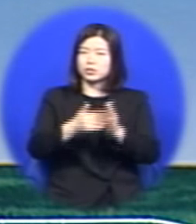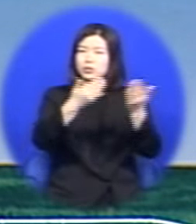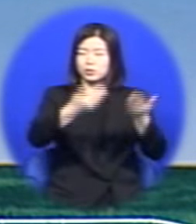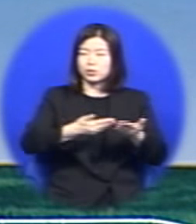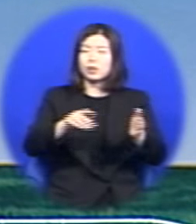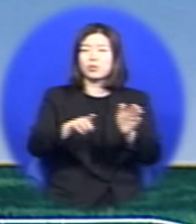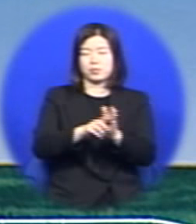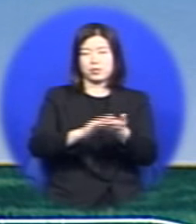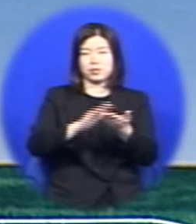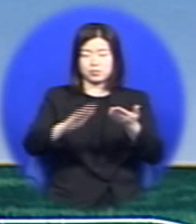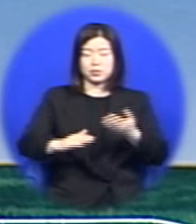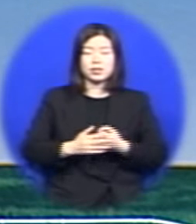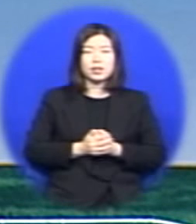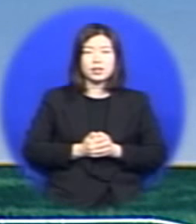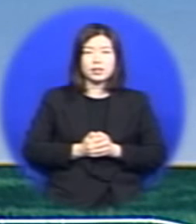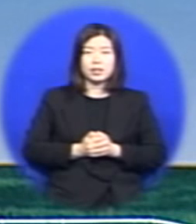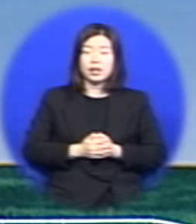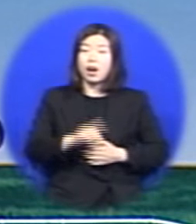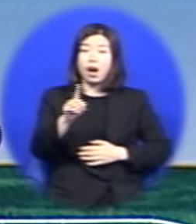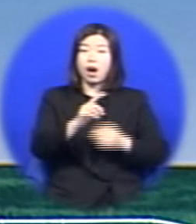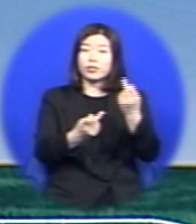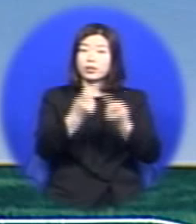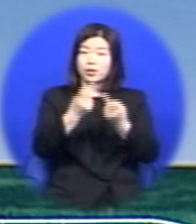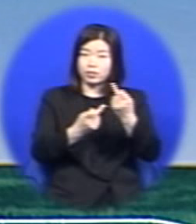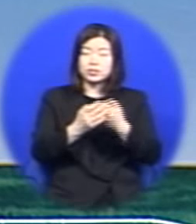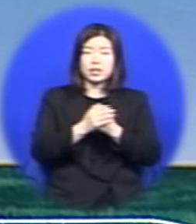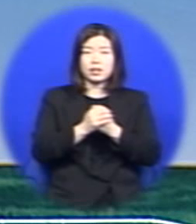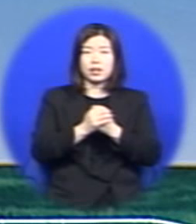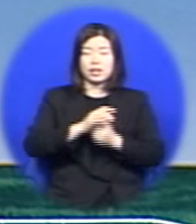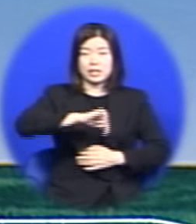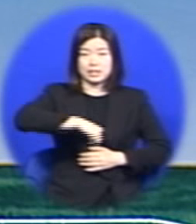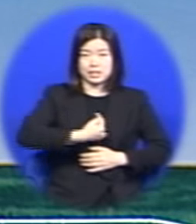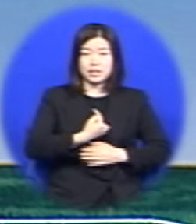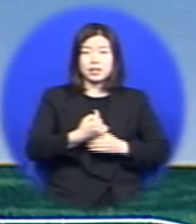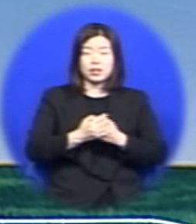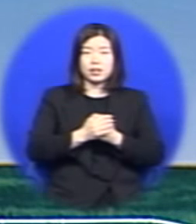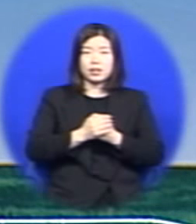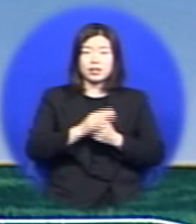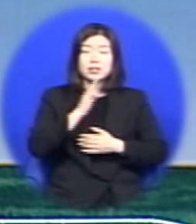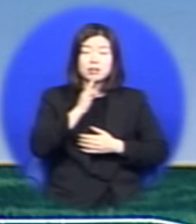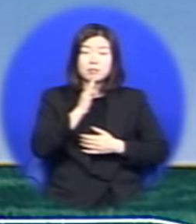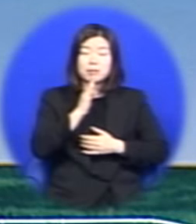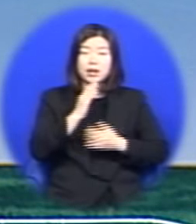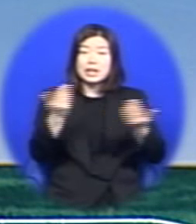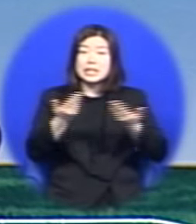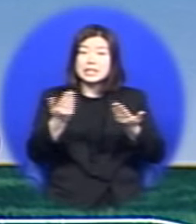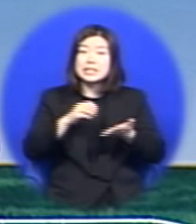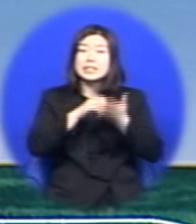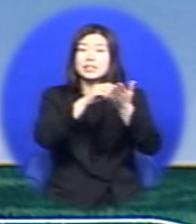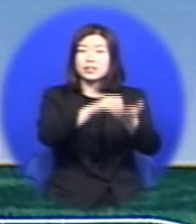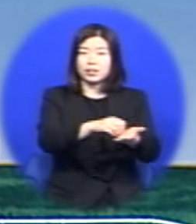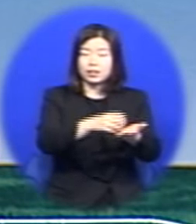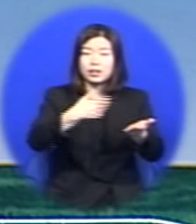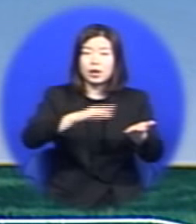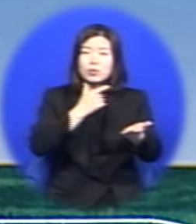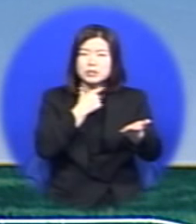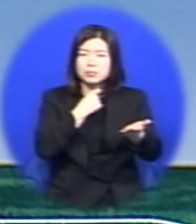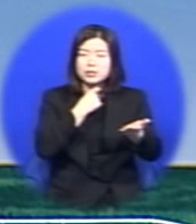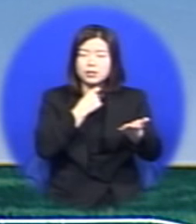믿었습니다. 어떤 형제가 자기가 정말 취직하고 싶어서 면접을 보는 자리에서